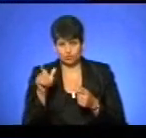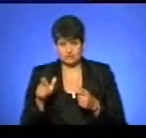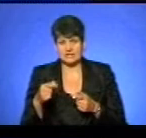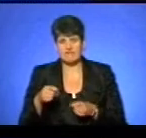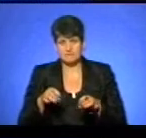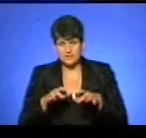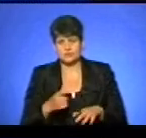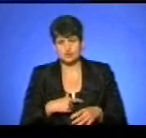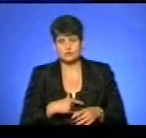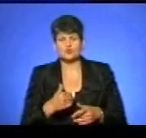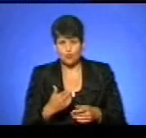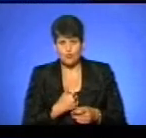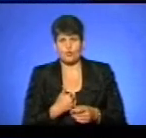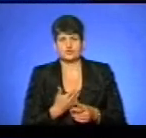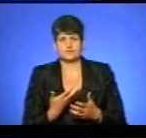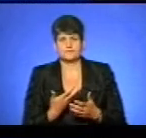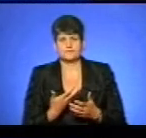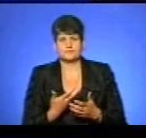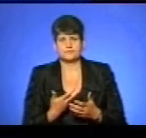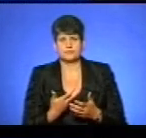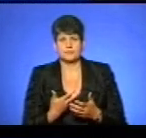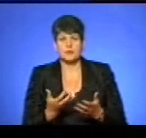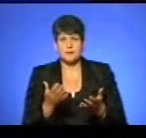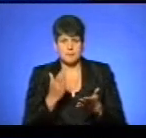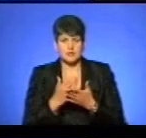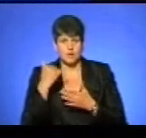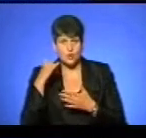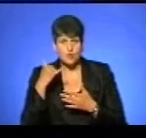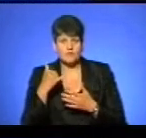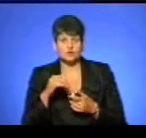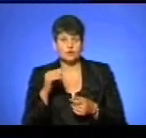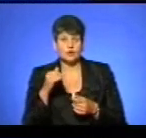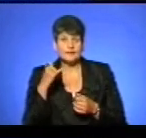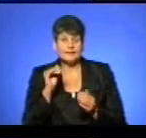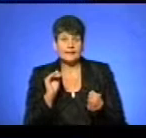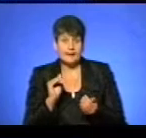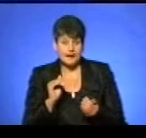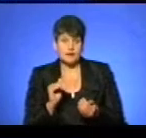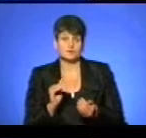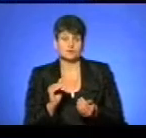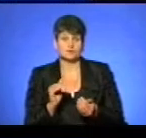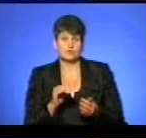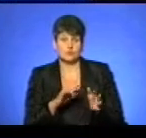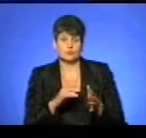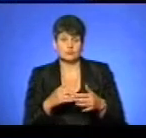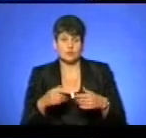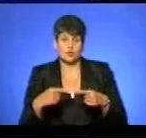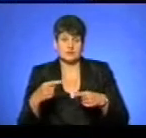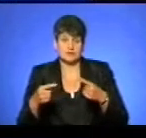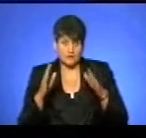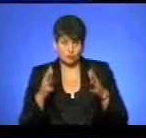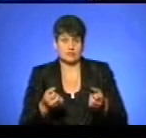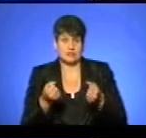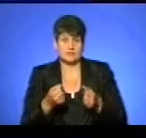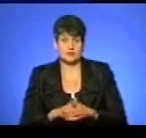що вона хоче отримати корову, значить вона телятку, яка через там пройде процес, і вона буде